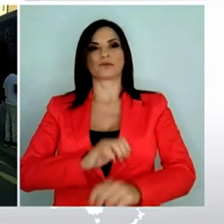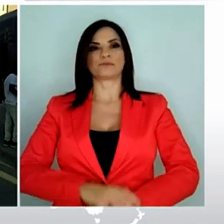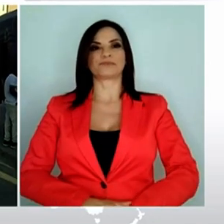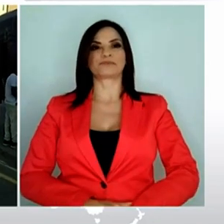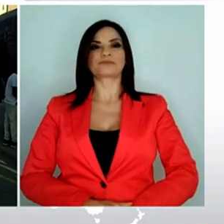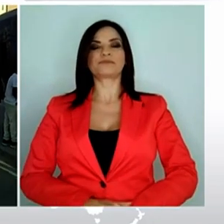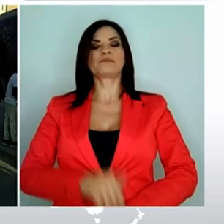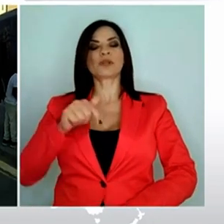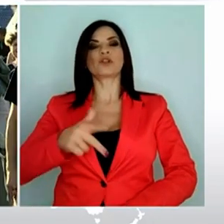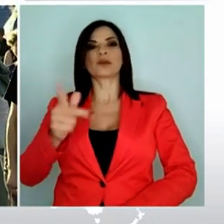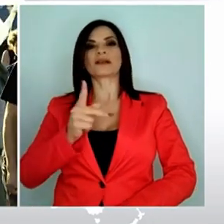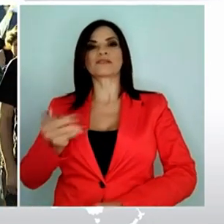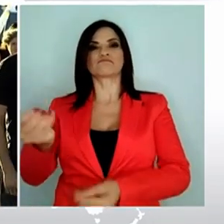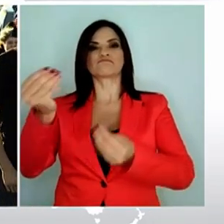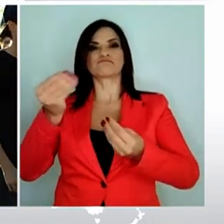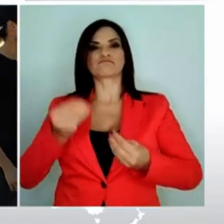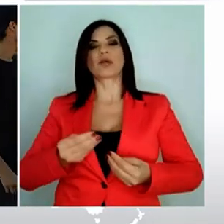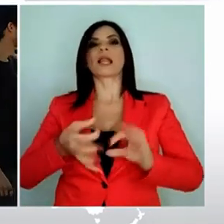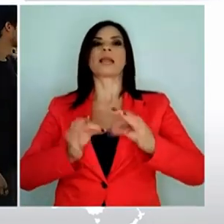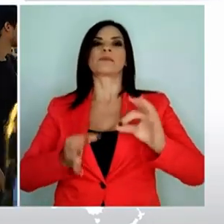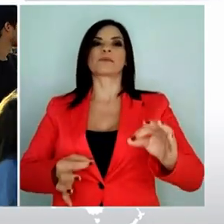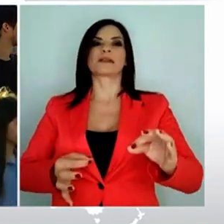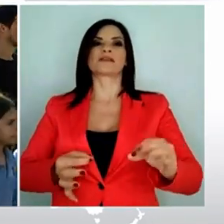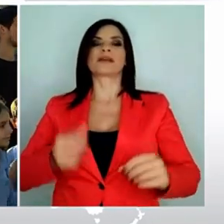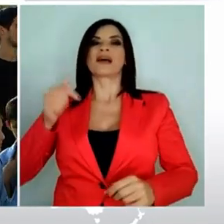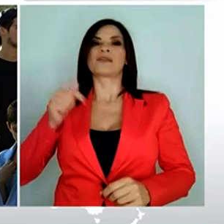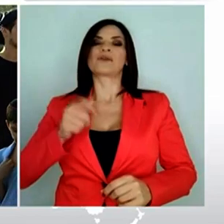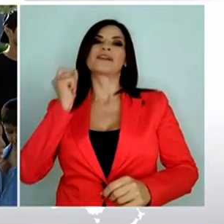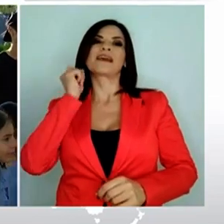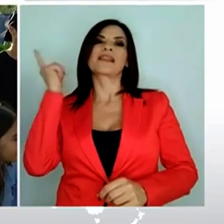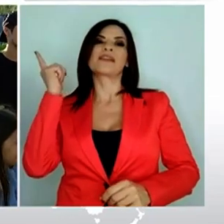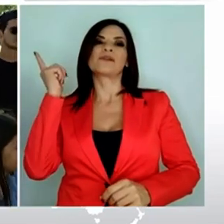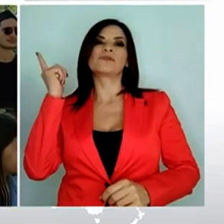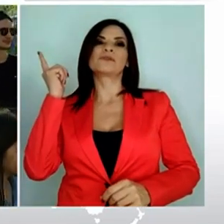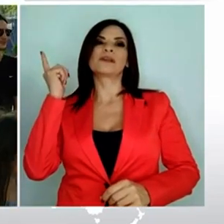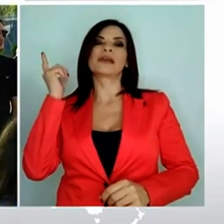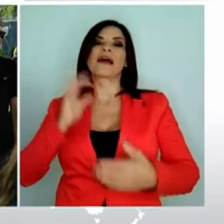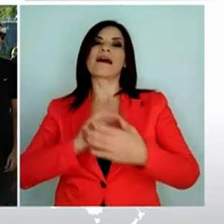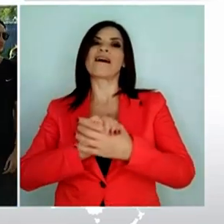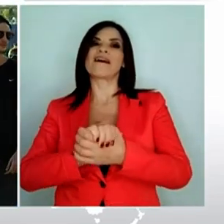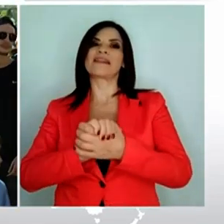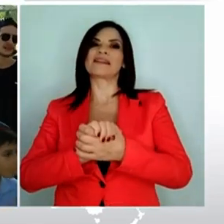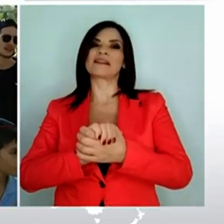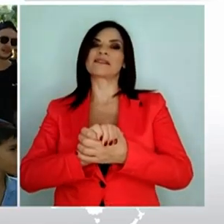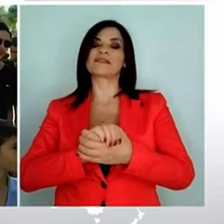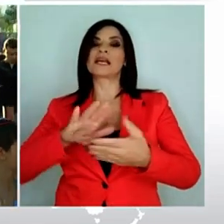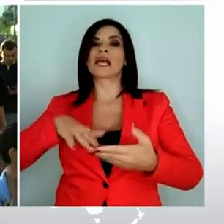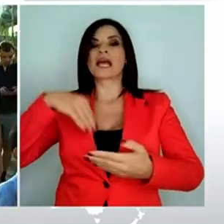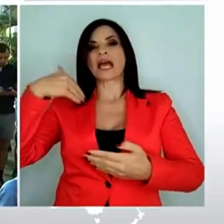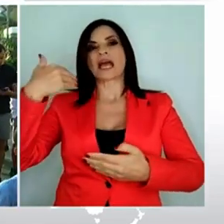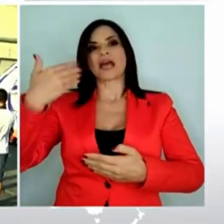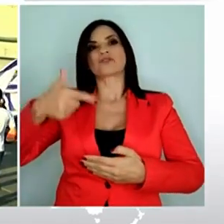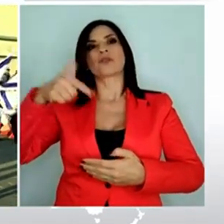Σε εξέλιξη βρίσκεται, Γιάννη, κυρίε και κύριοι, εκδήλωση αλληλεγγύη και προσευχή προ το Ισραήλ έξω από την Εβραϊκή Συναγωγή εδώ στην